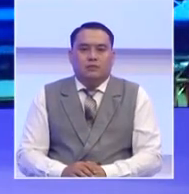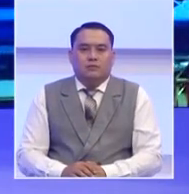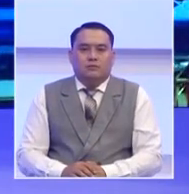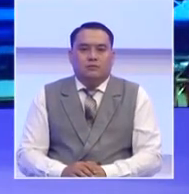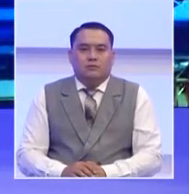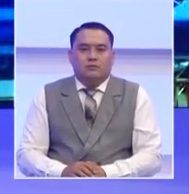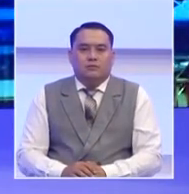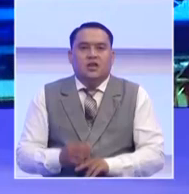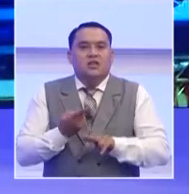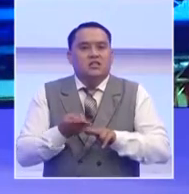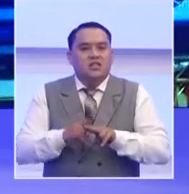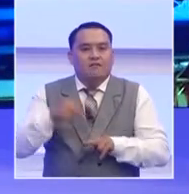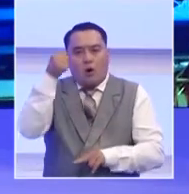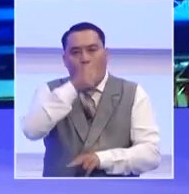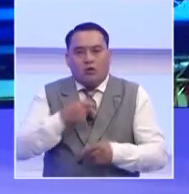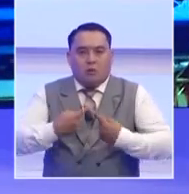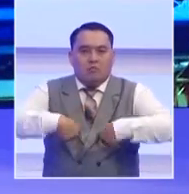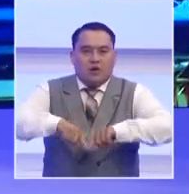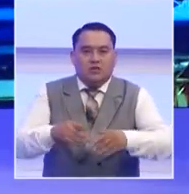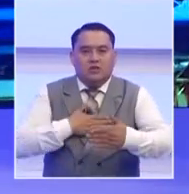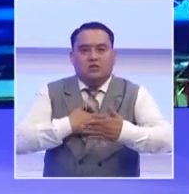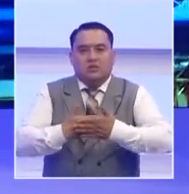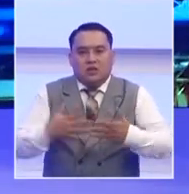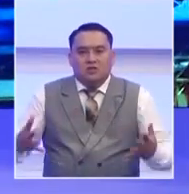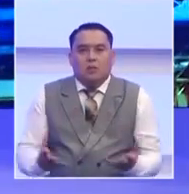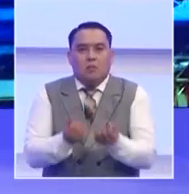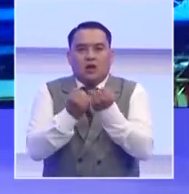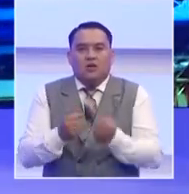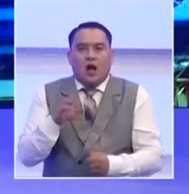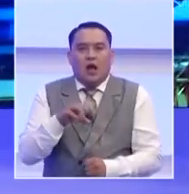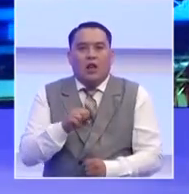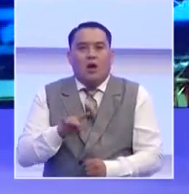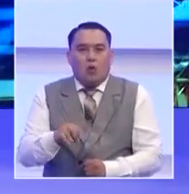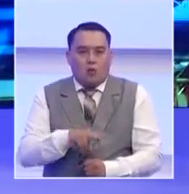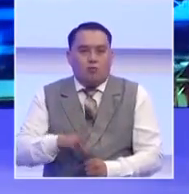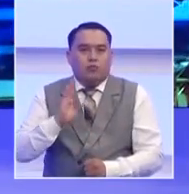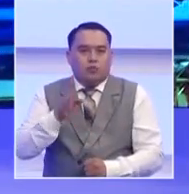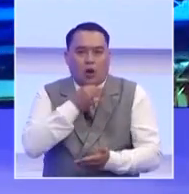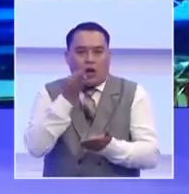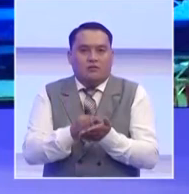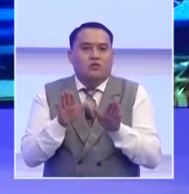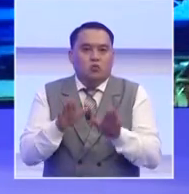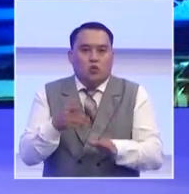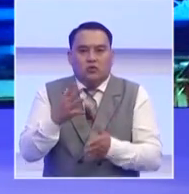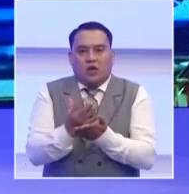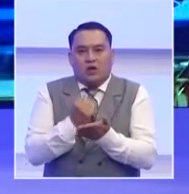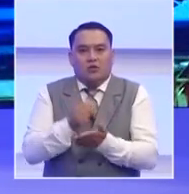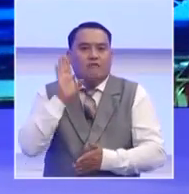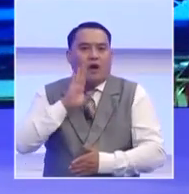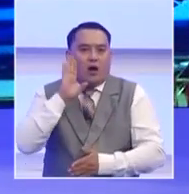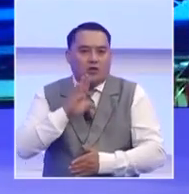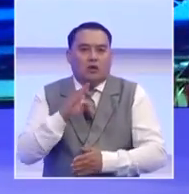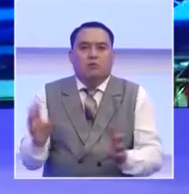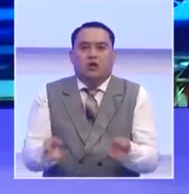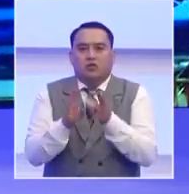Продолжаем выпуск. С нынешнего года подразделение оперативно-спасательного отряда на побережье озера Лаколь будет отвечать не только за сохранность на воде, но